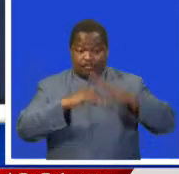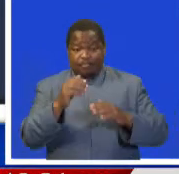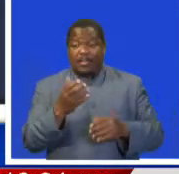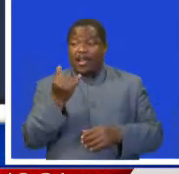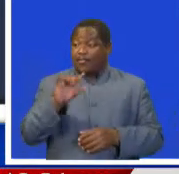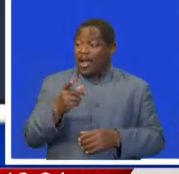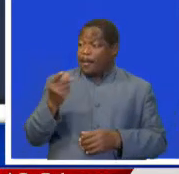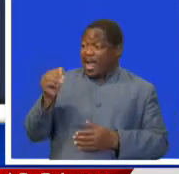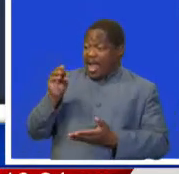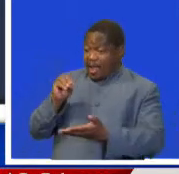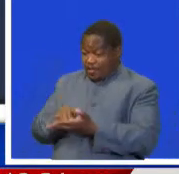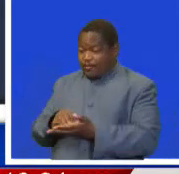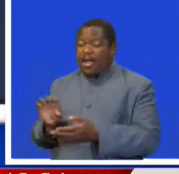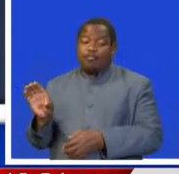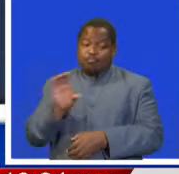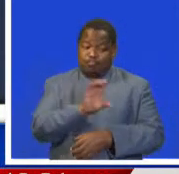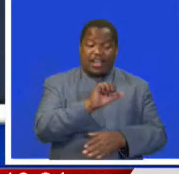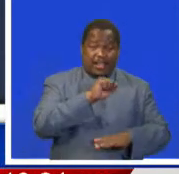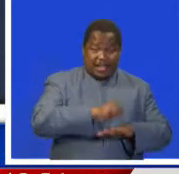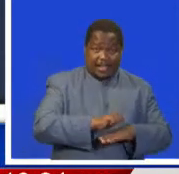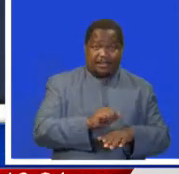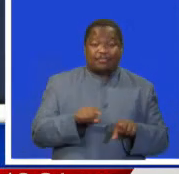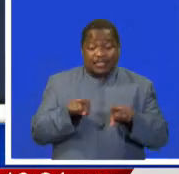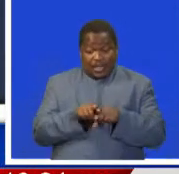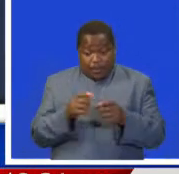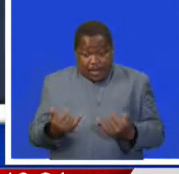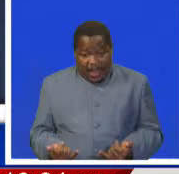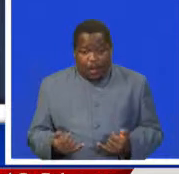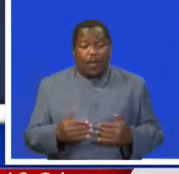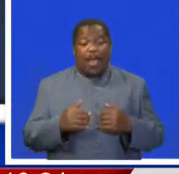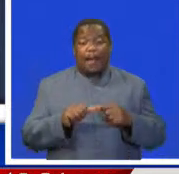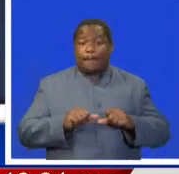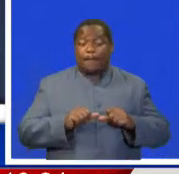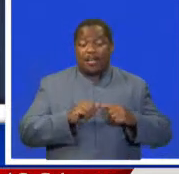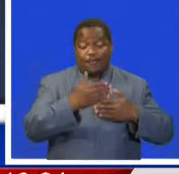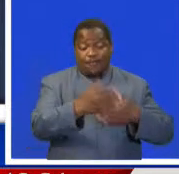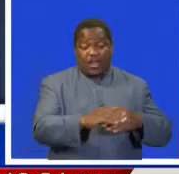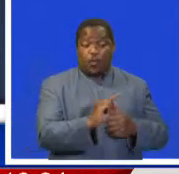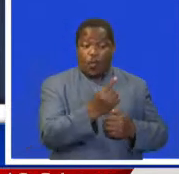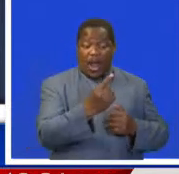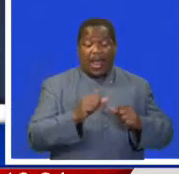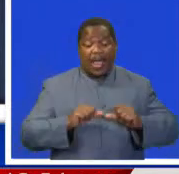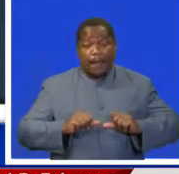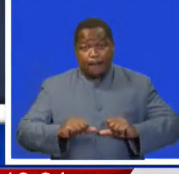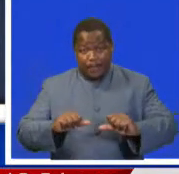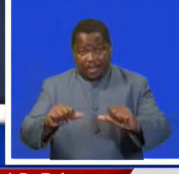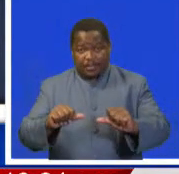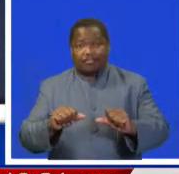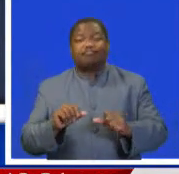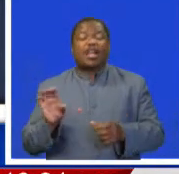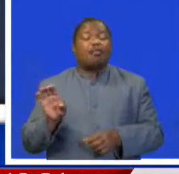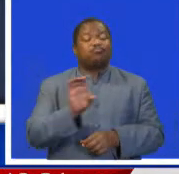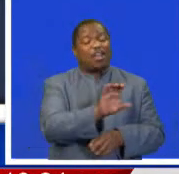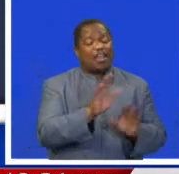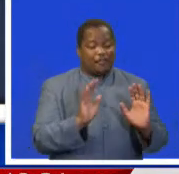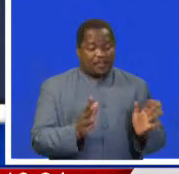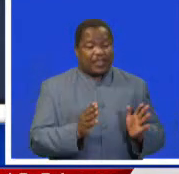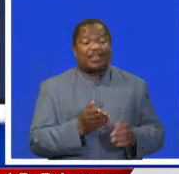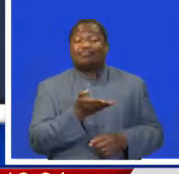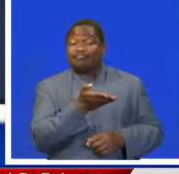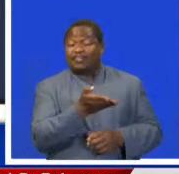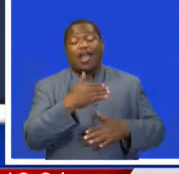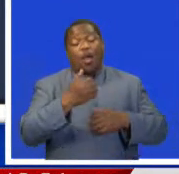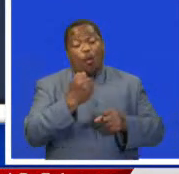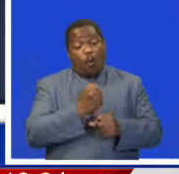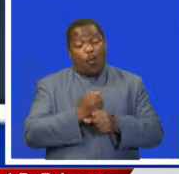aid imali phase 1 uyachubeka sicabanga ukuthi batamcetsa sibone ukuthi kusala lokunganani sitaphinde sendeke